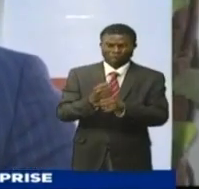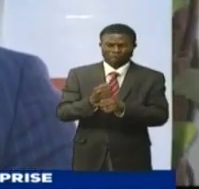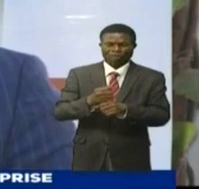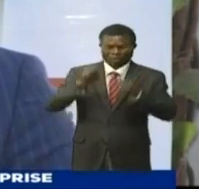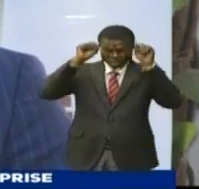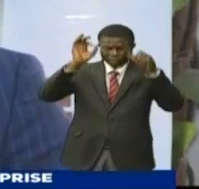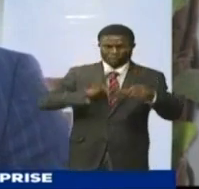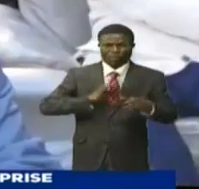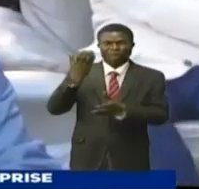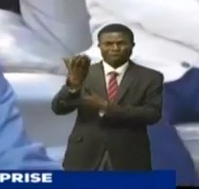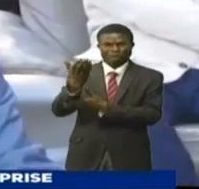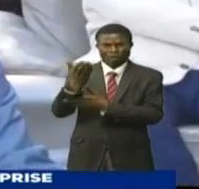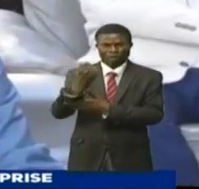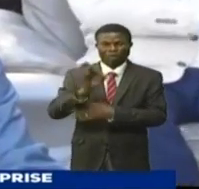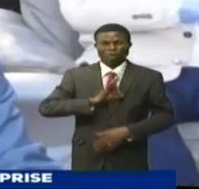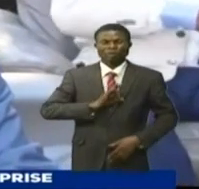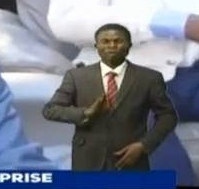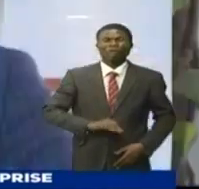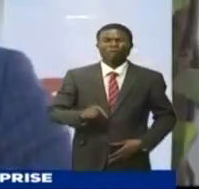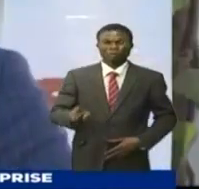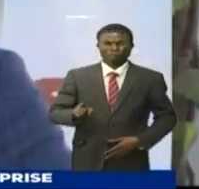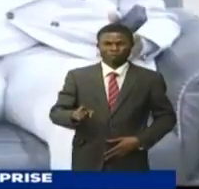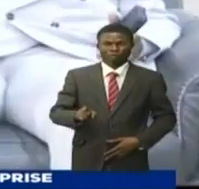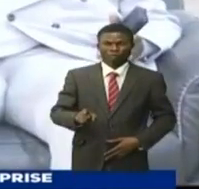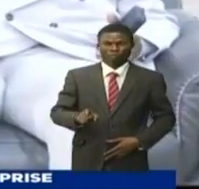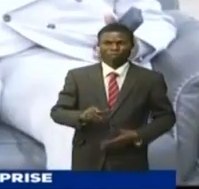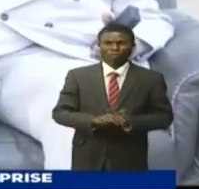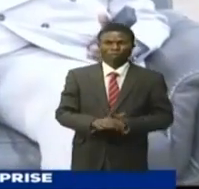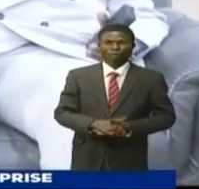le Président de la République Félix cérémy